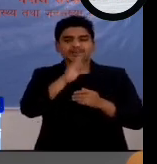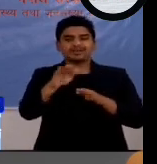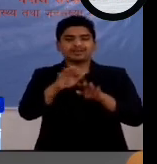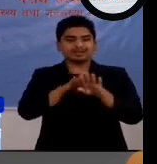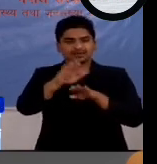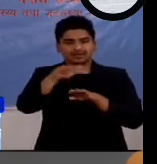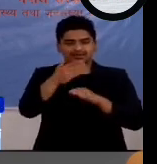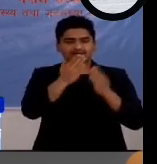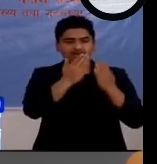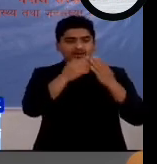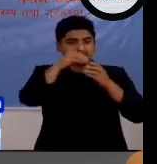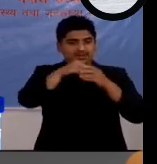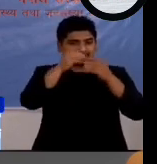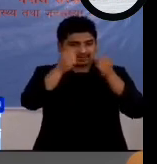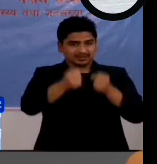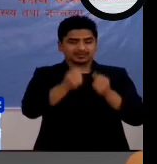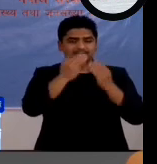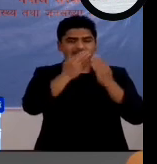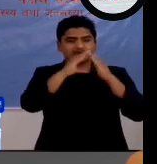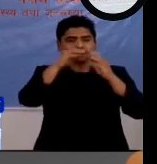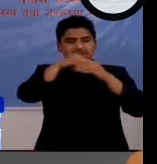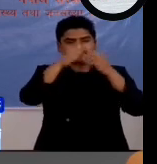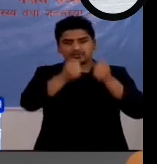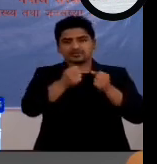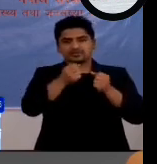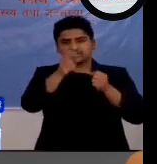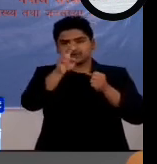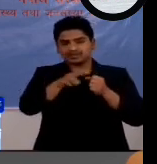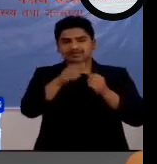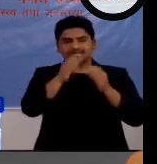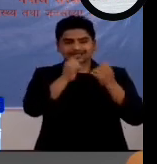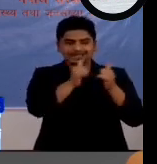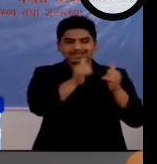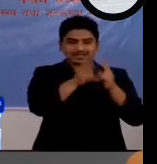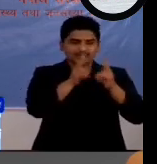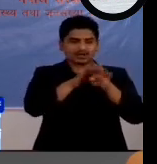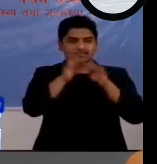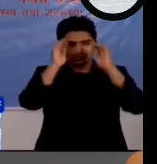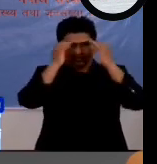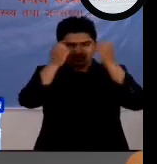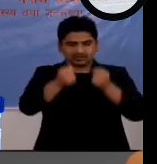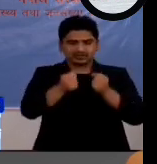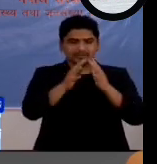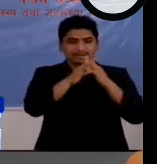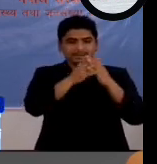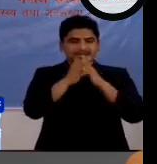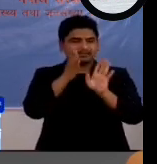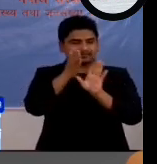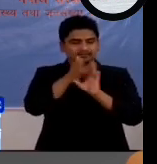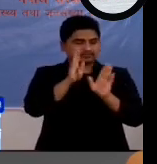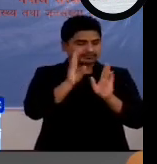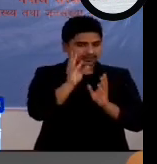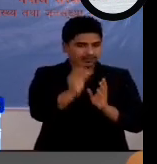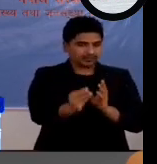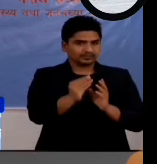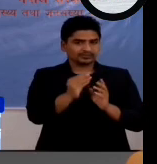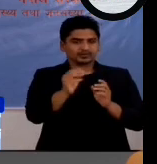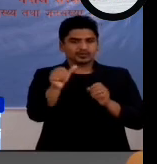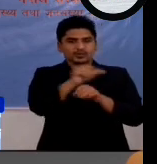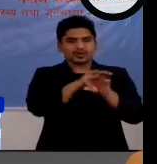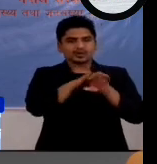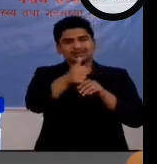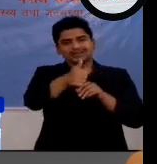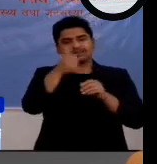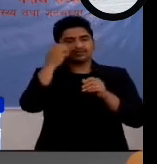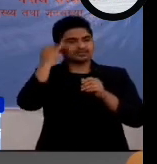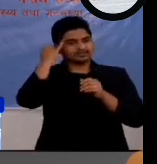ती बालबालिकाहरू घरमा रहेको अवस्थामा चाहिँ उहाँहरूले खेल्ने कुराहरू सुरक्षित होस्, भिडभाडहरूमा कम जानुहोस्, उहाँहरूलाई